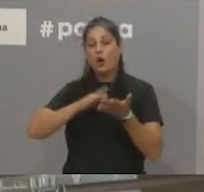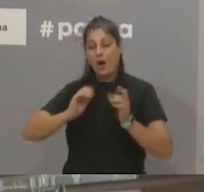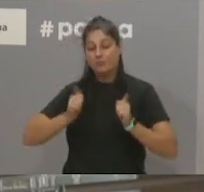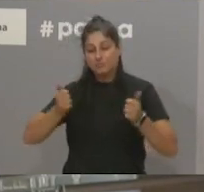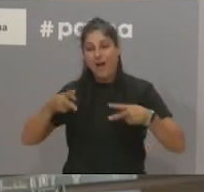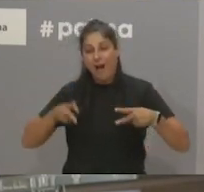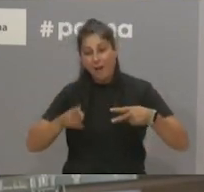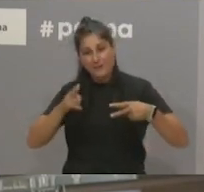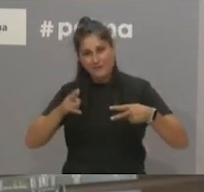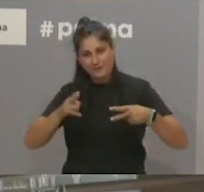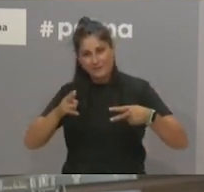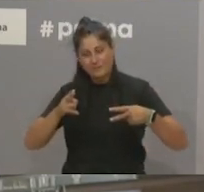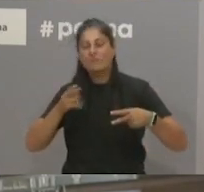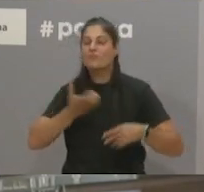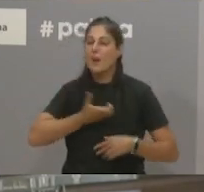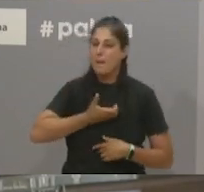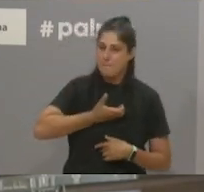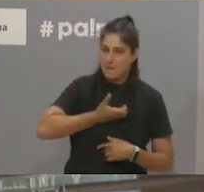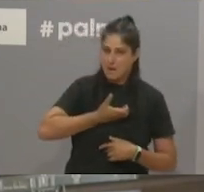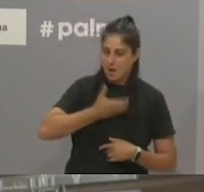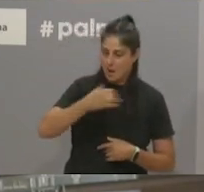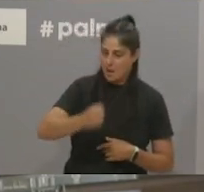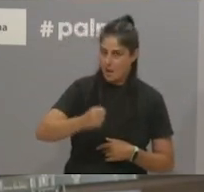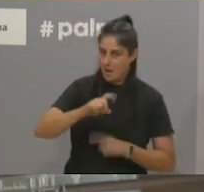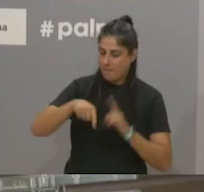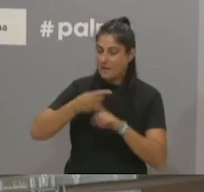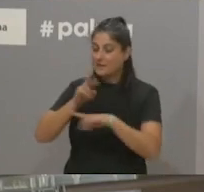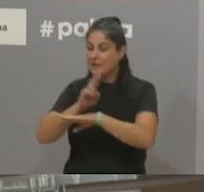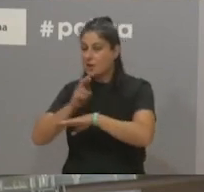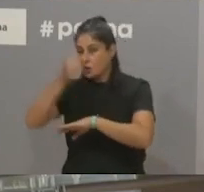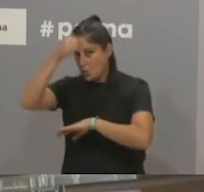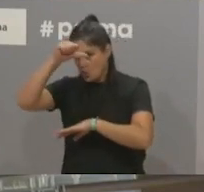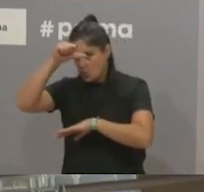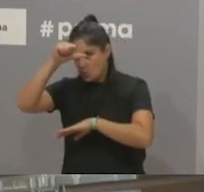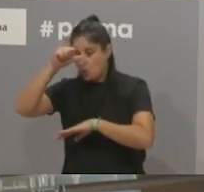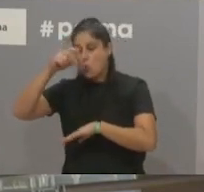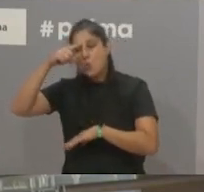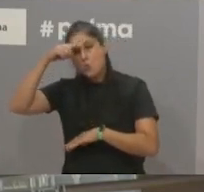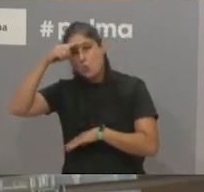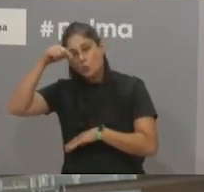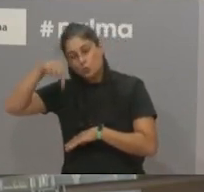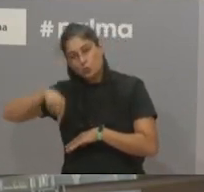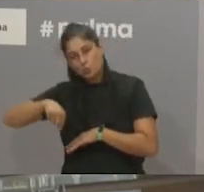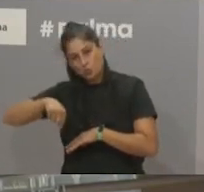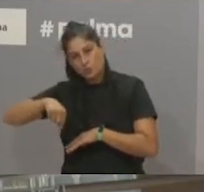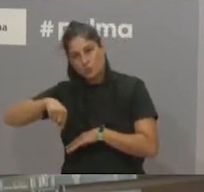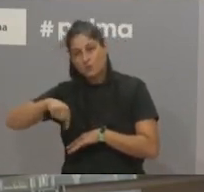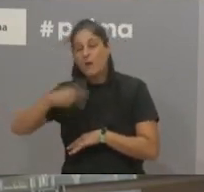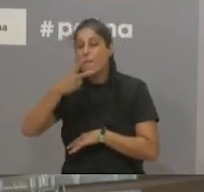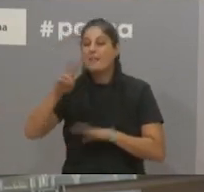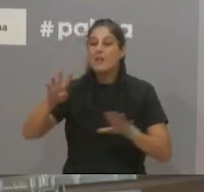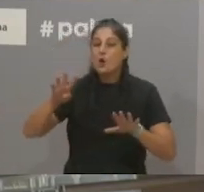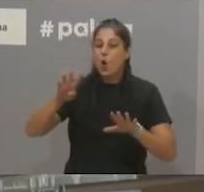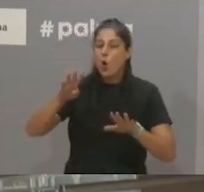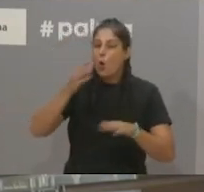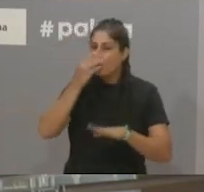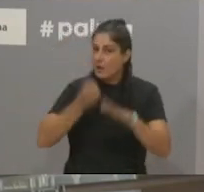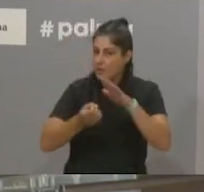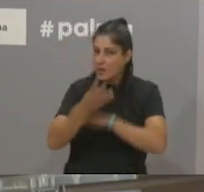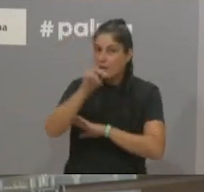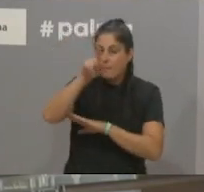asseien també el Batlle i el regidor de Cultura d'aquest Ajuntament. El dia anterior, el 29